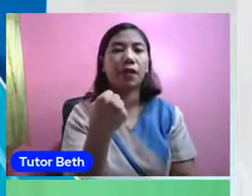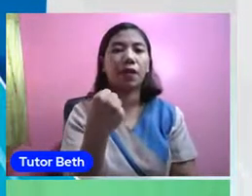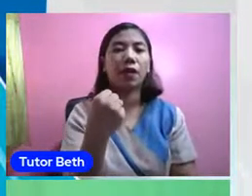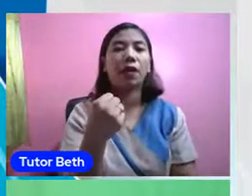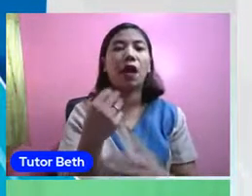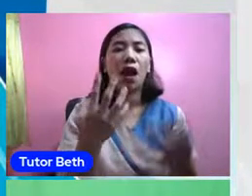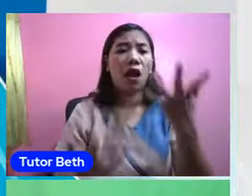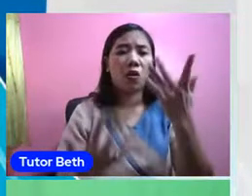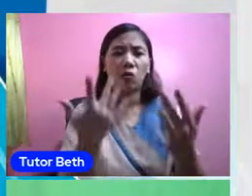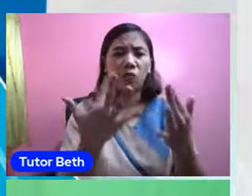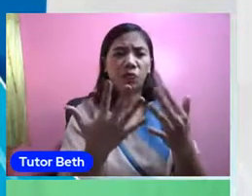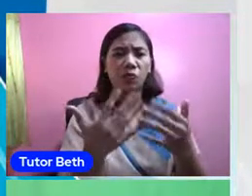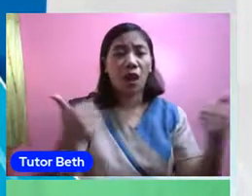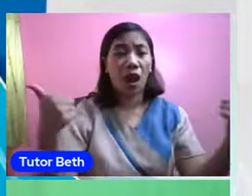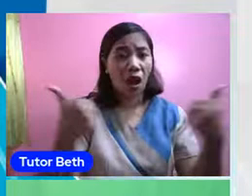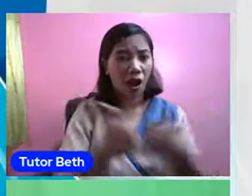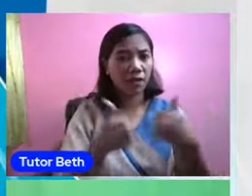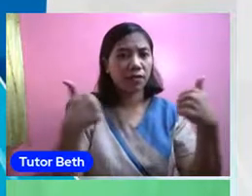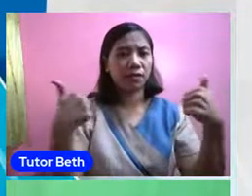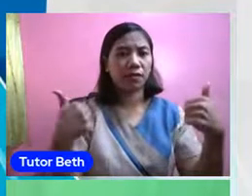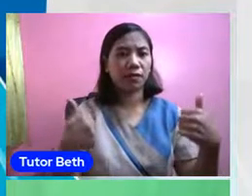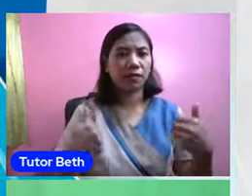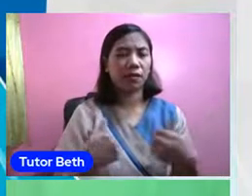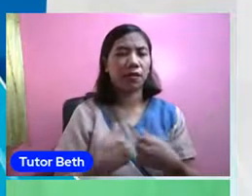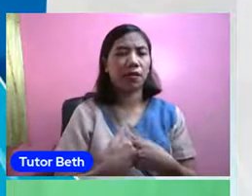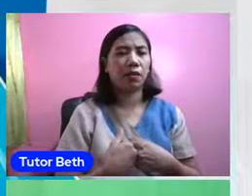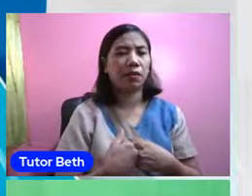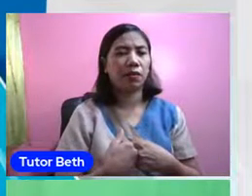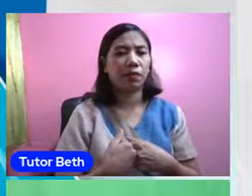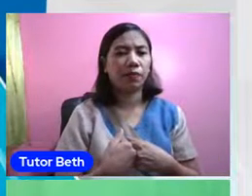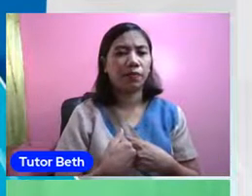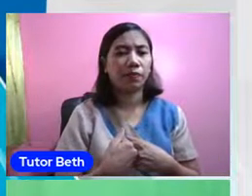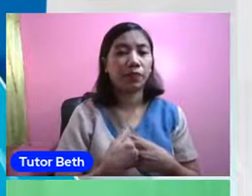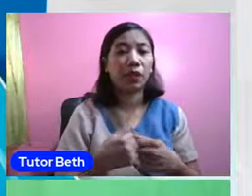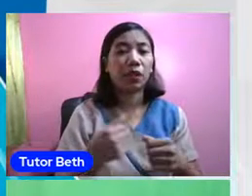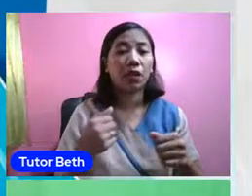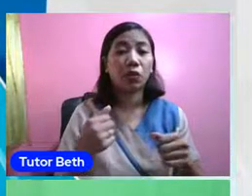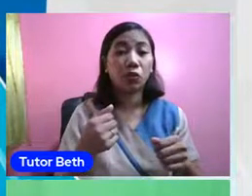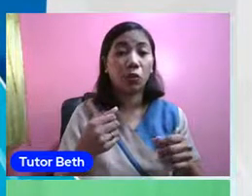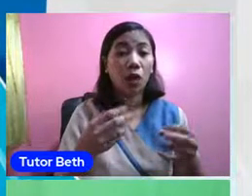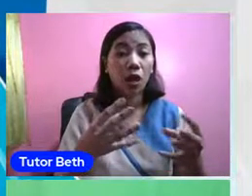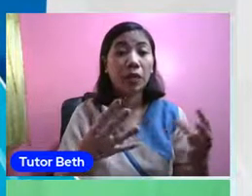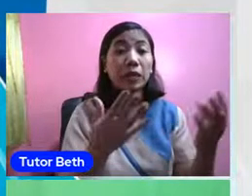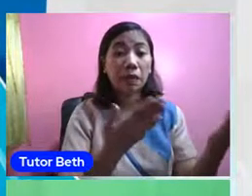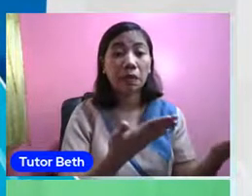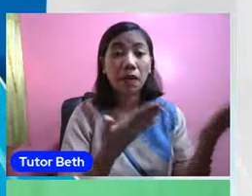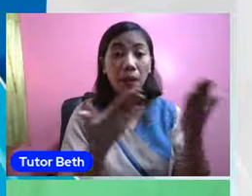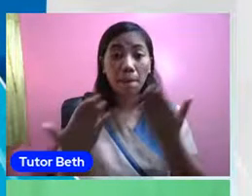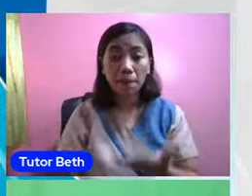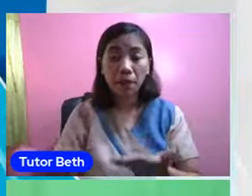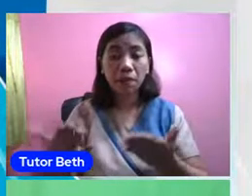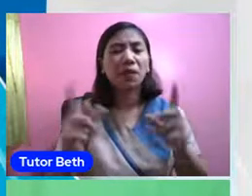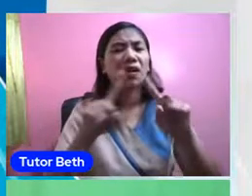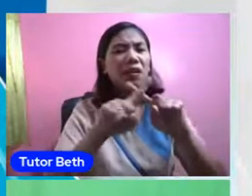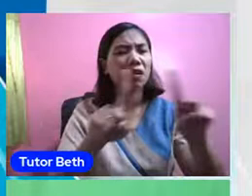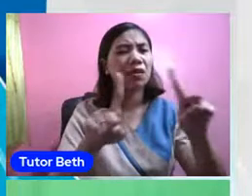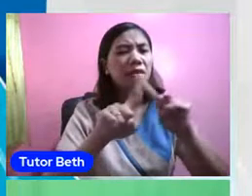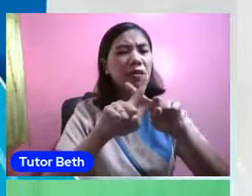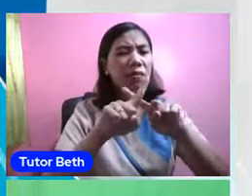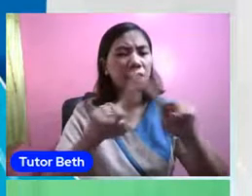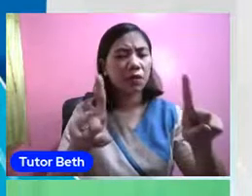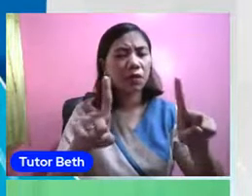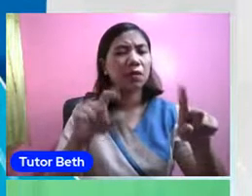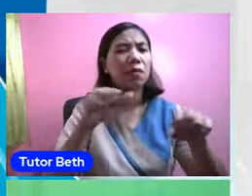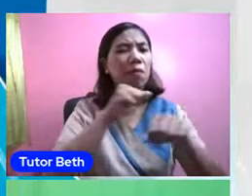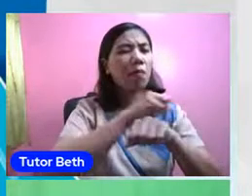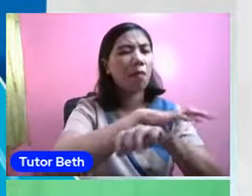at aksidente. Ito ay nagdudulot ng iba't-ibang epekto